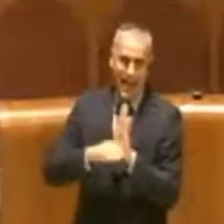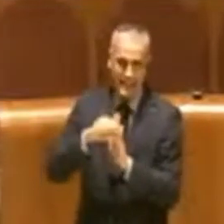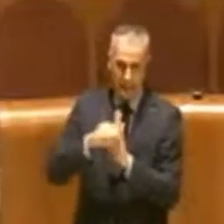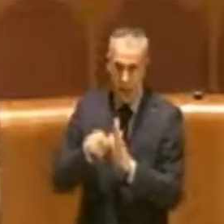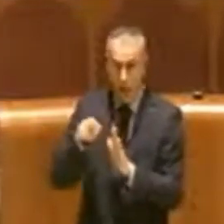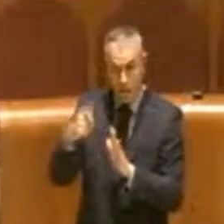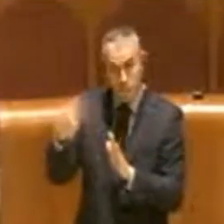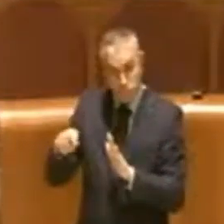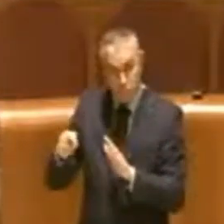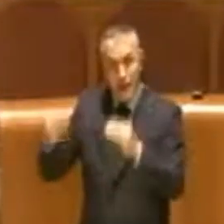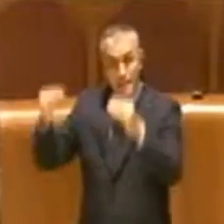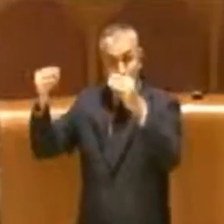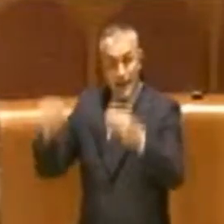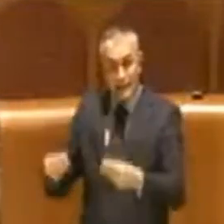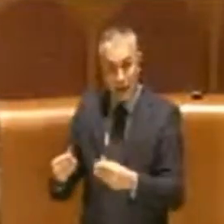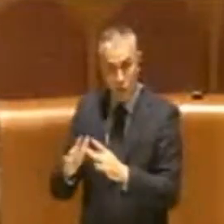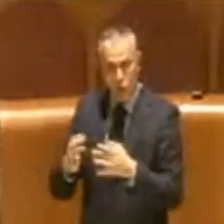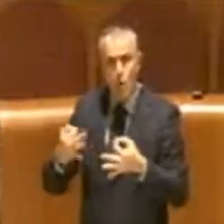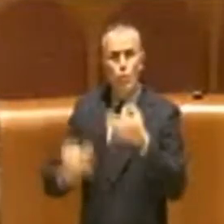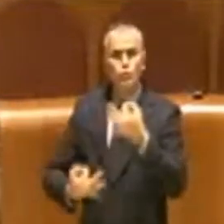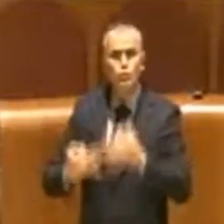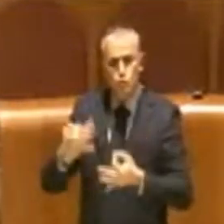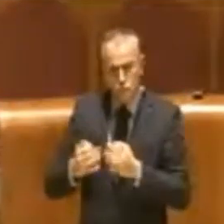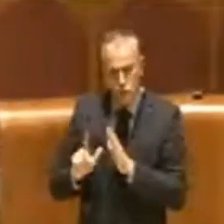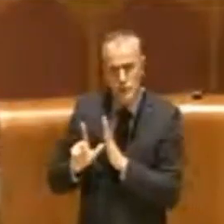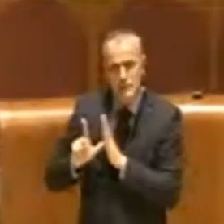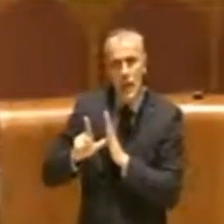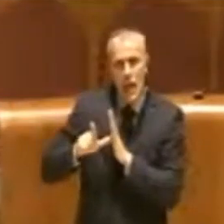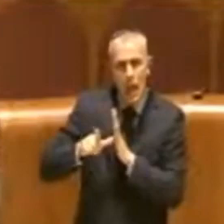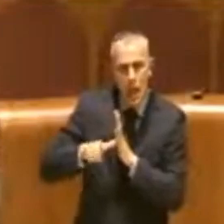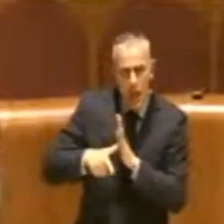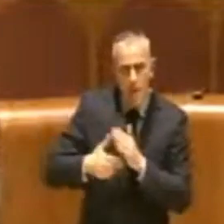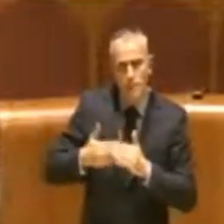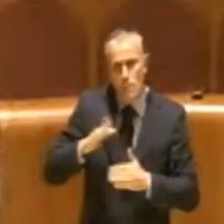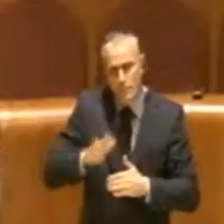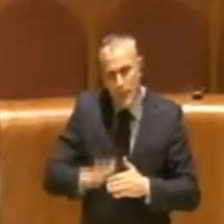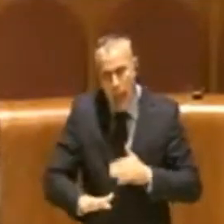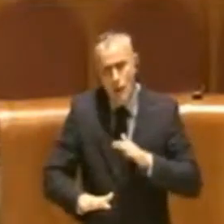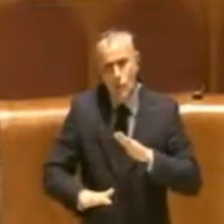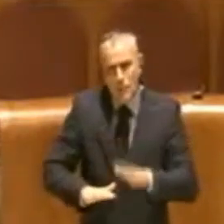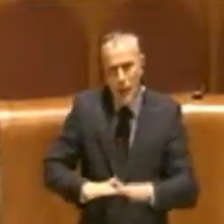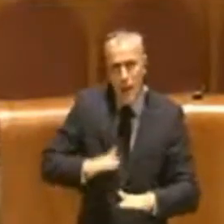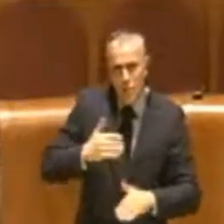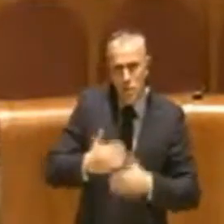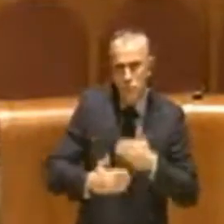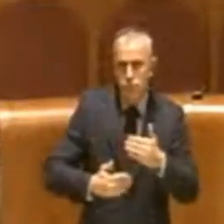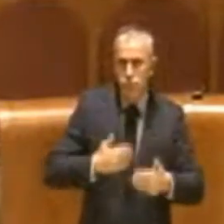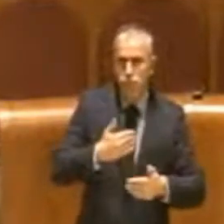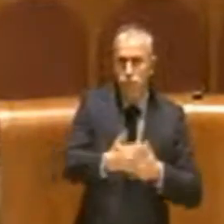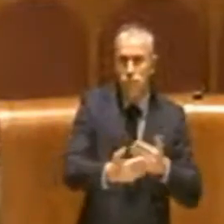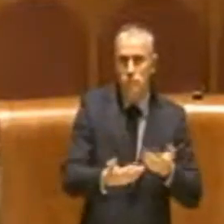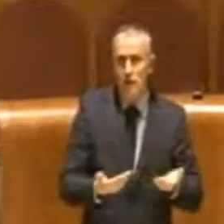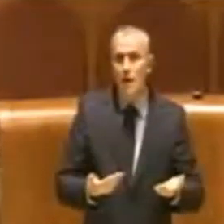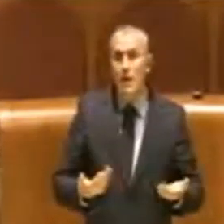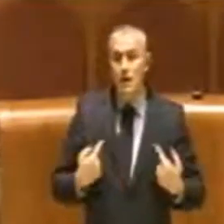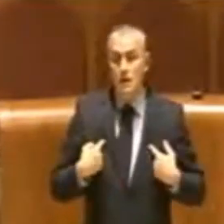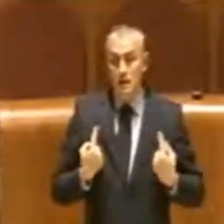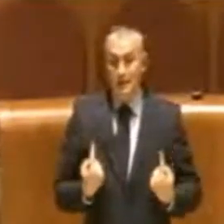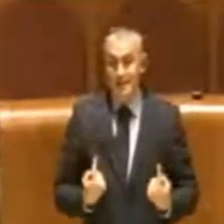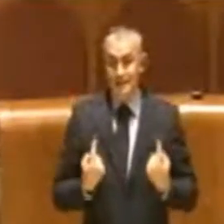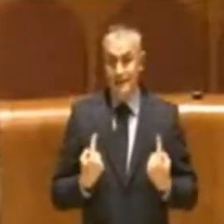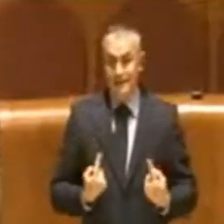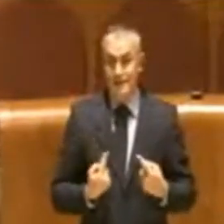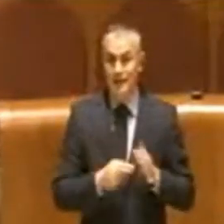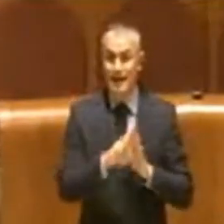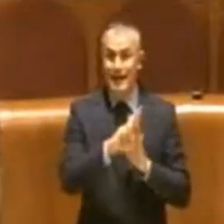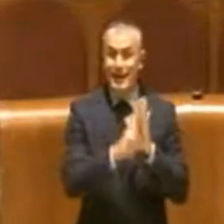questo applicativo possa mano a mano progressivamente, anche grazie, e questo lo diciamo, siamo in attesa del